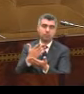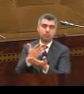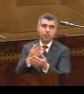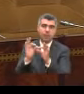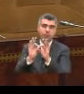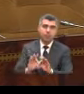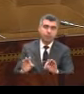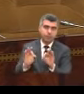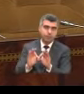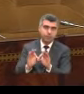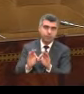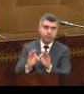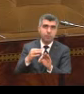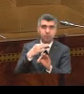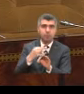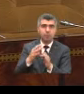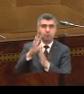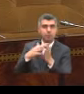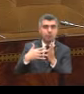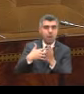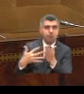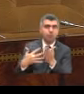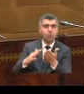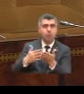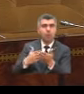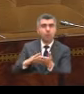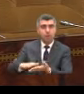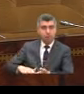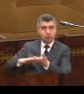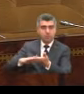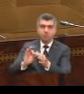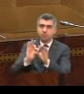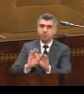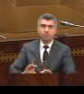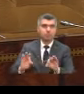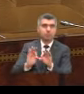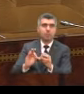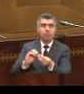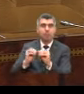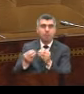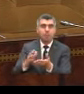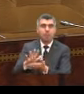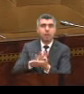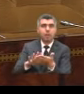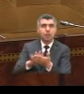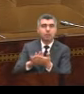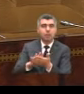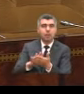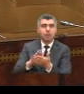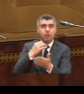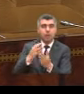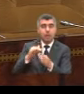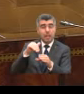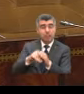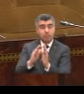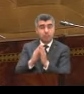هشاشة، وهادشي ماشي هاد البرامج الترقيعية هي اللي غتحل المشكل. احنا عندنا الجواب في التقدم والاشتراكية، مادام نسبة